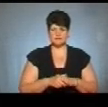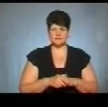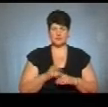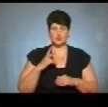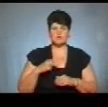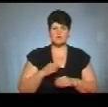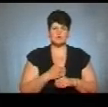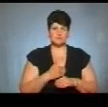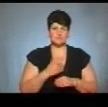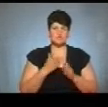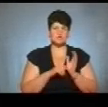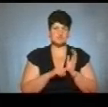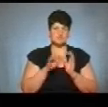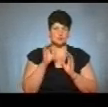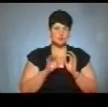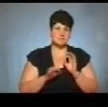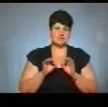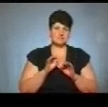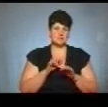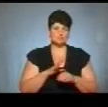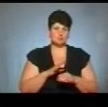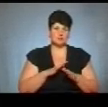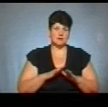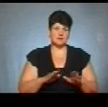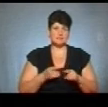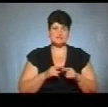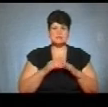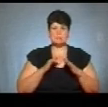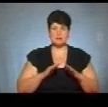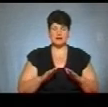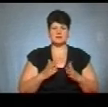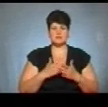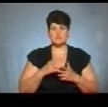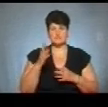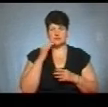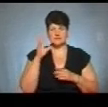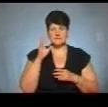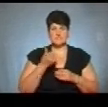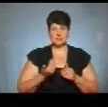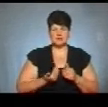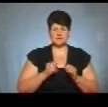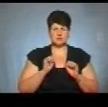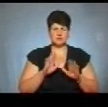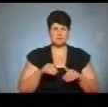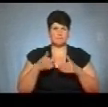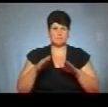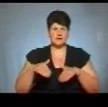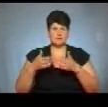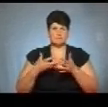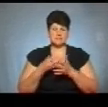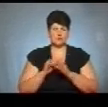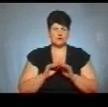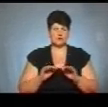захотіла 60% вишивки, щоб було на платі. Це плаття, я рахую, на все життя. Вона може передавати її своїм